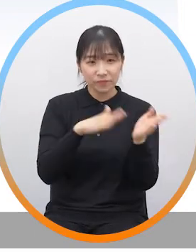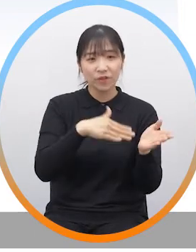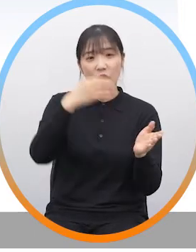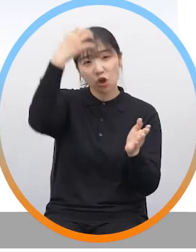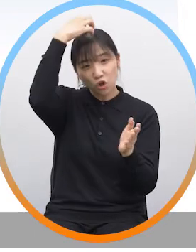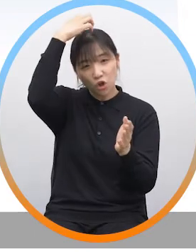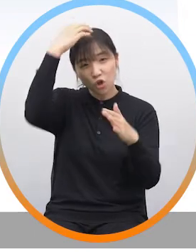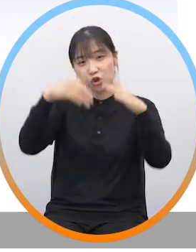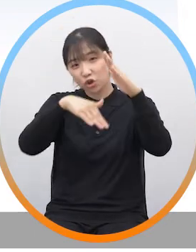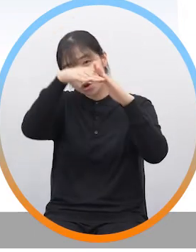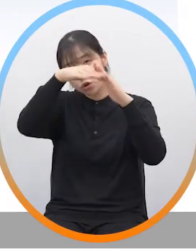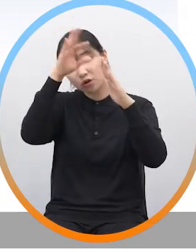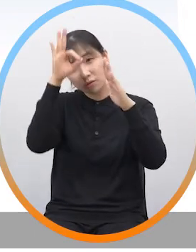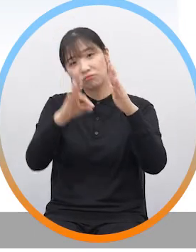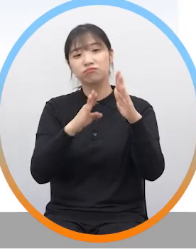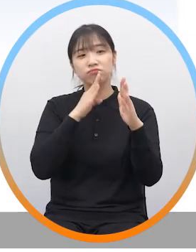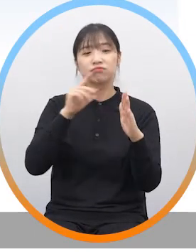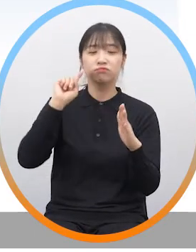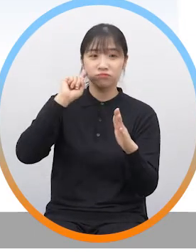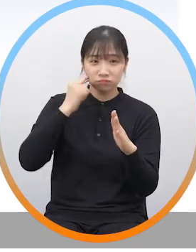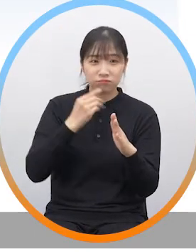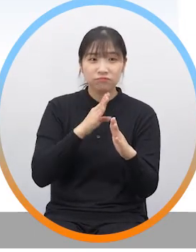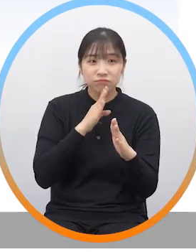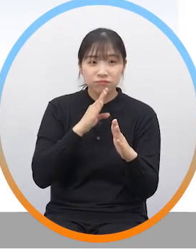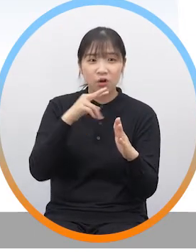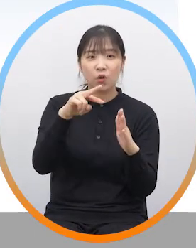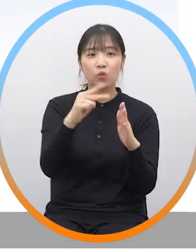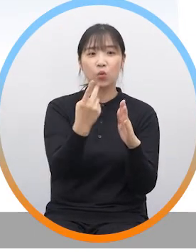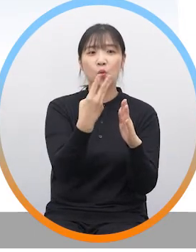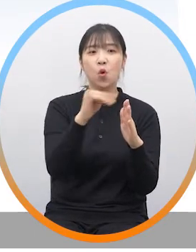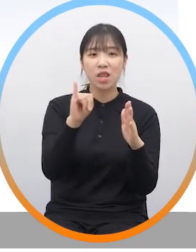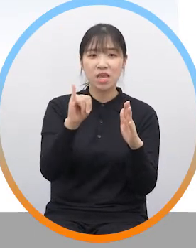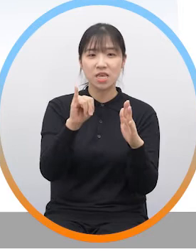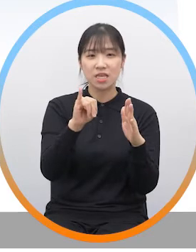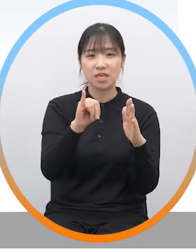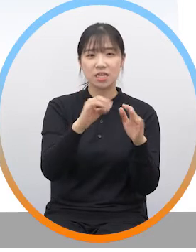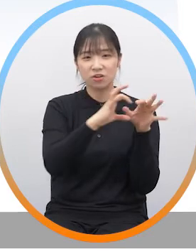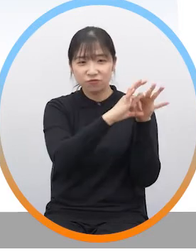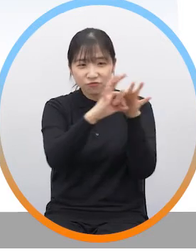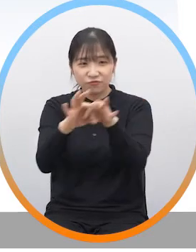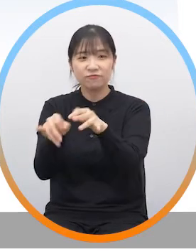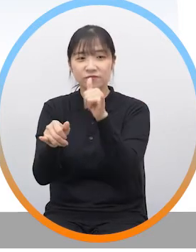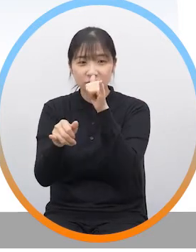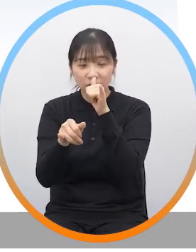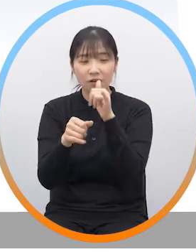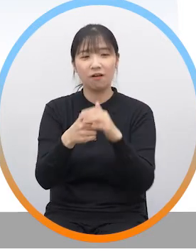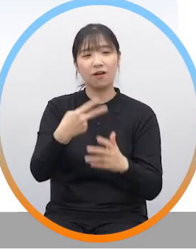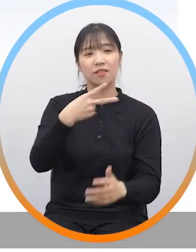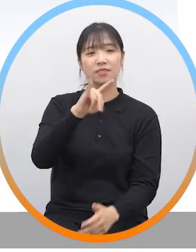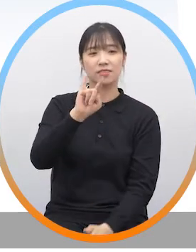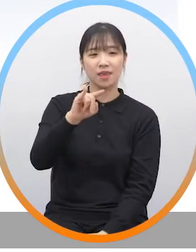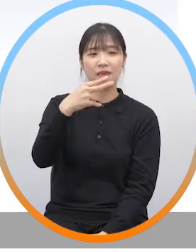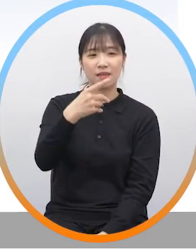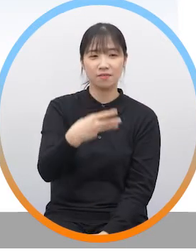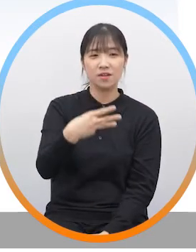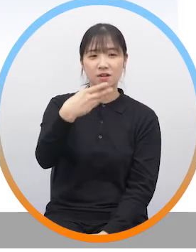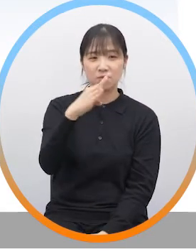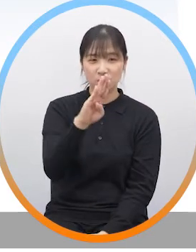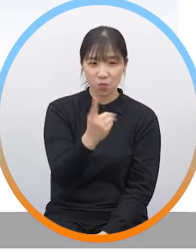보면 너무나 아름답지 않습니까? 도리가 쭉쭉쭉 가고요. 대들보와